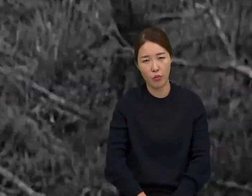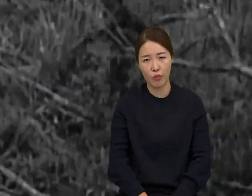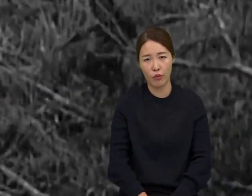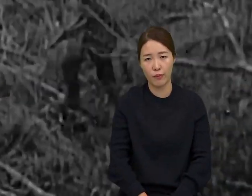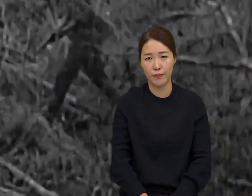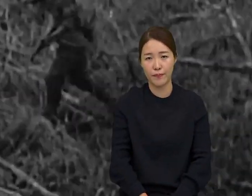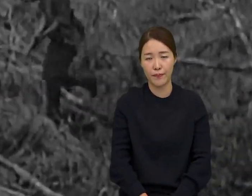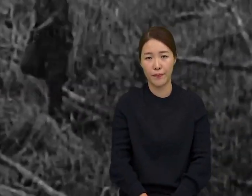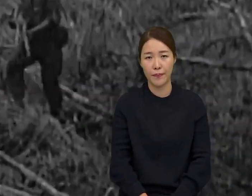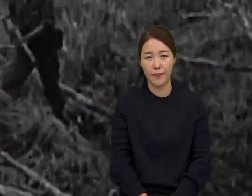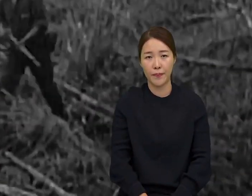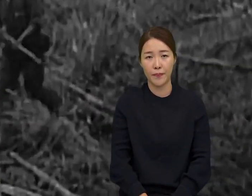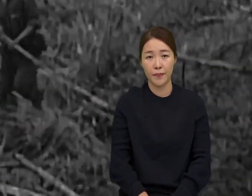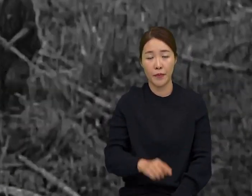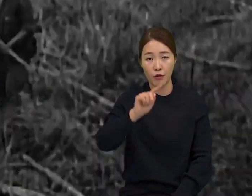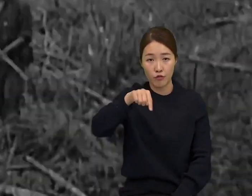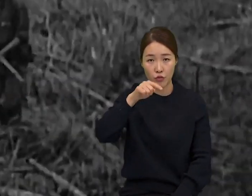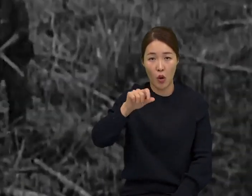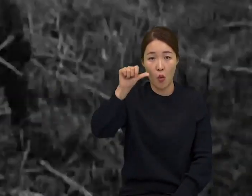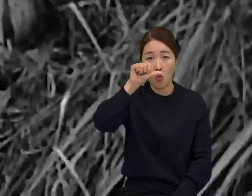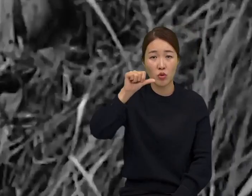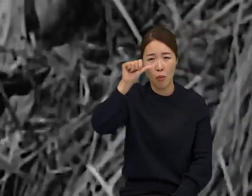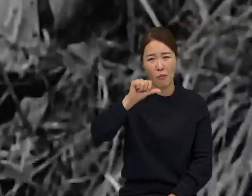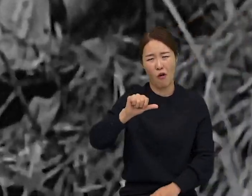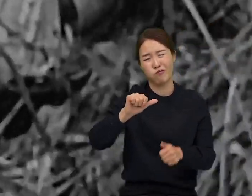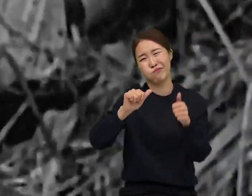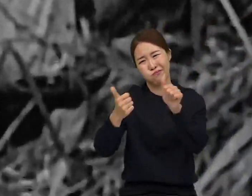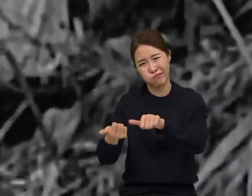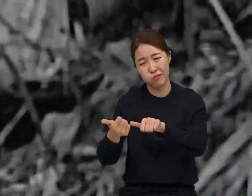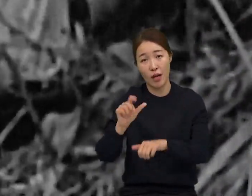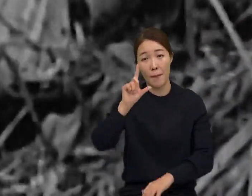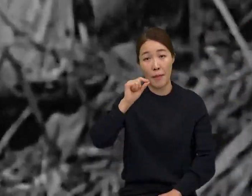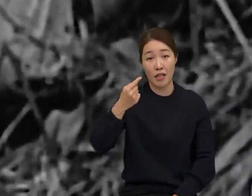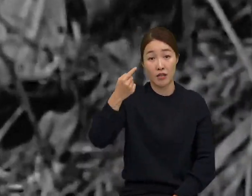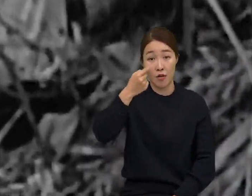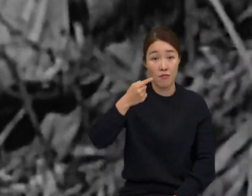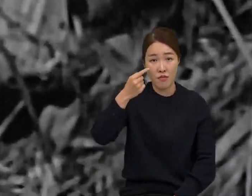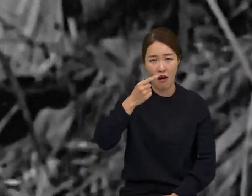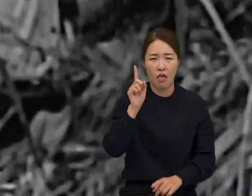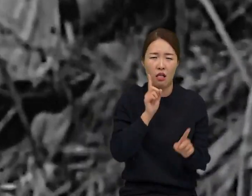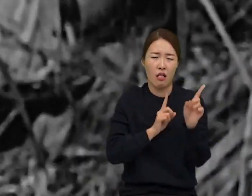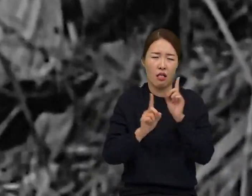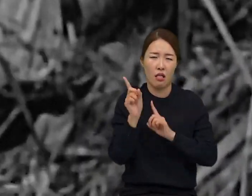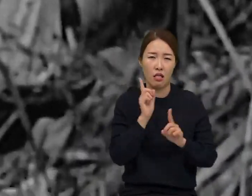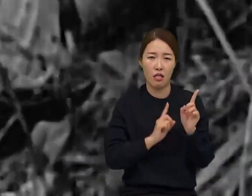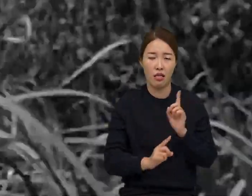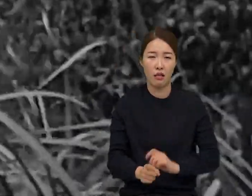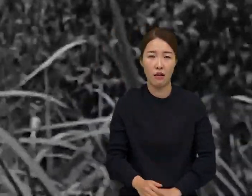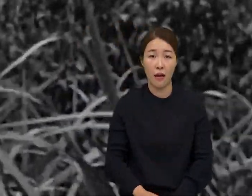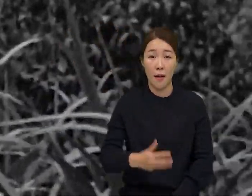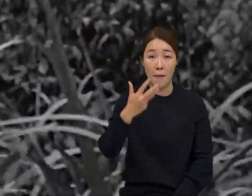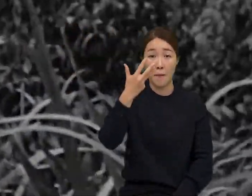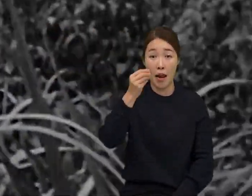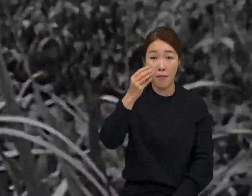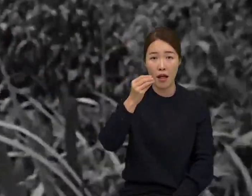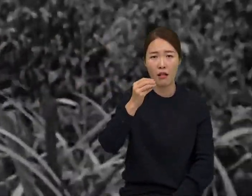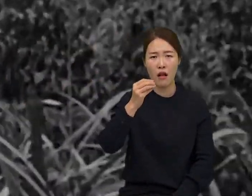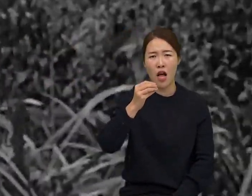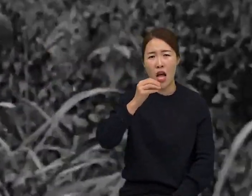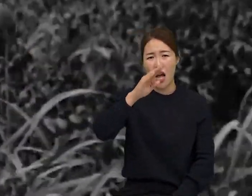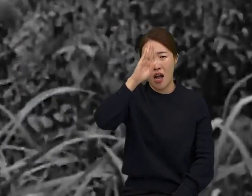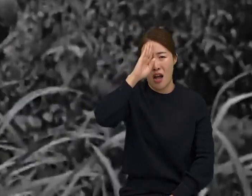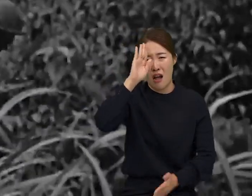달했다. 그중 5천여 명의 전사자와 11,000여 명의 사상자가 발생했다. 그리고 8만여